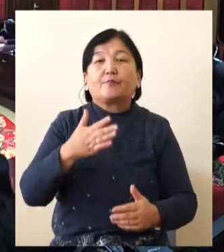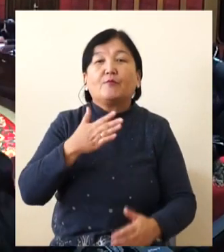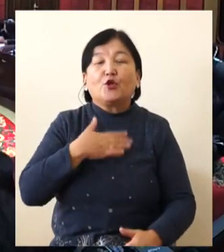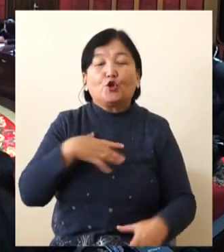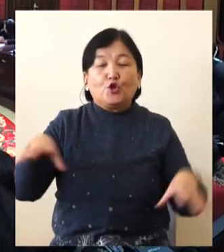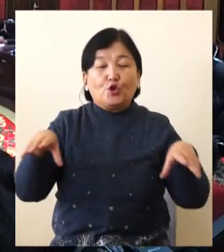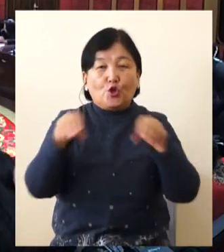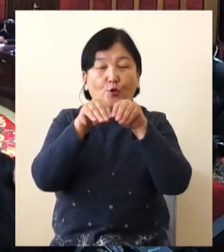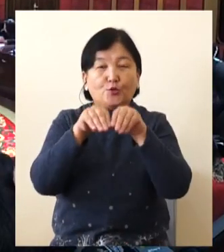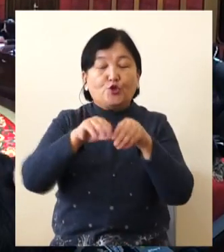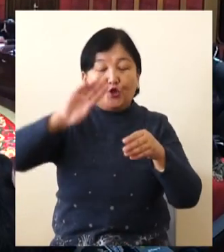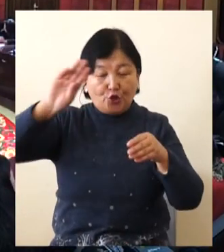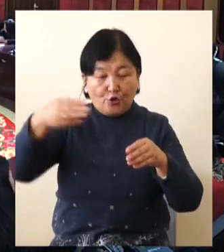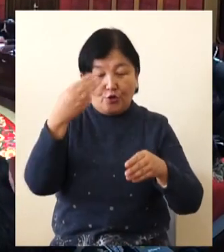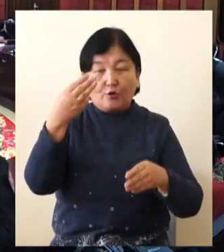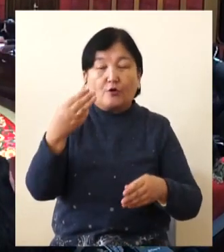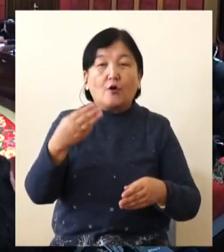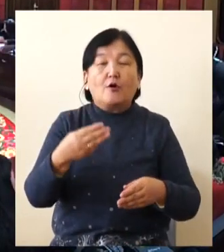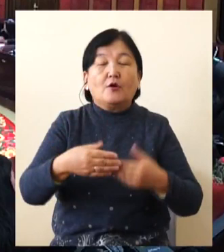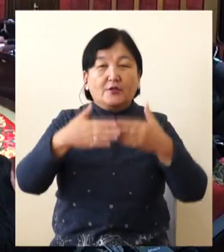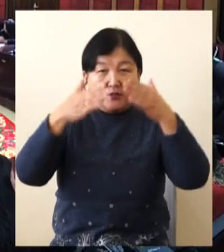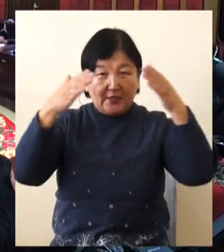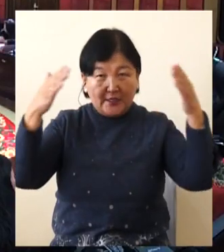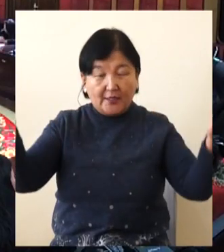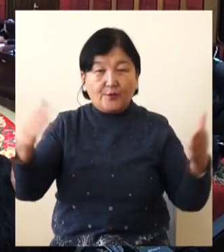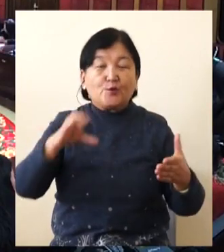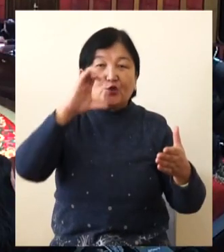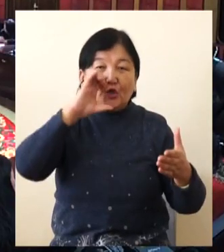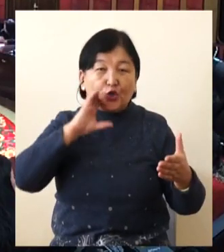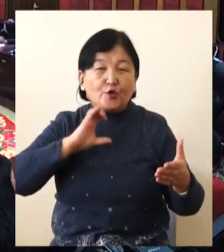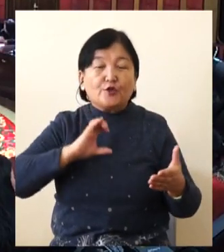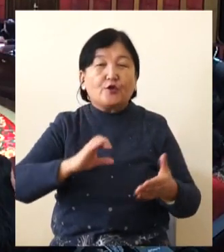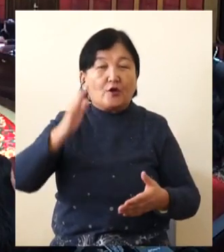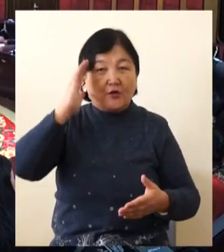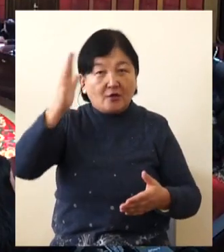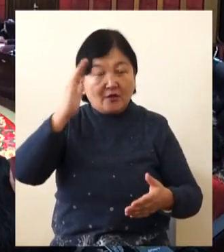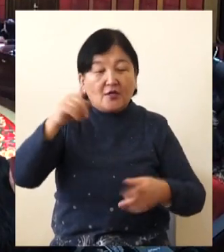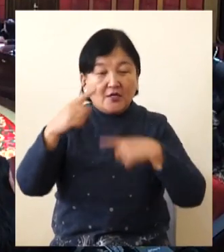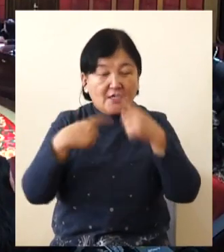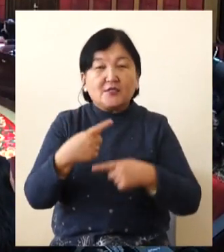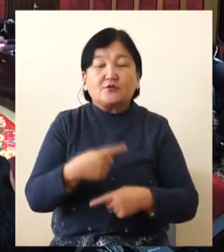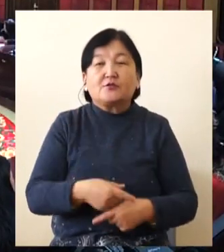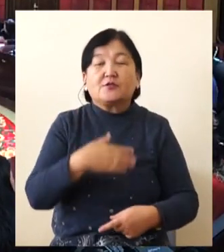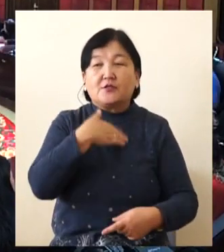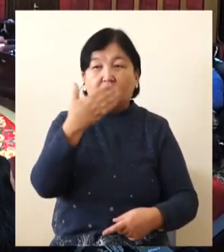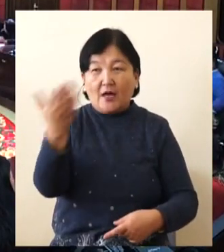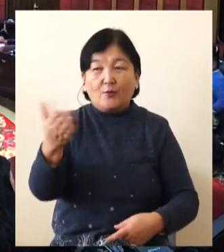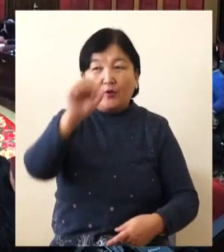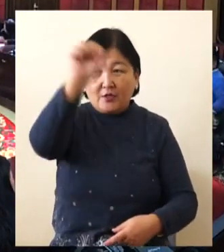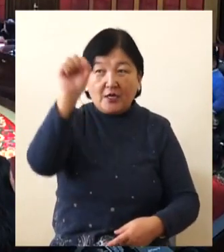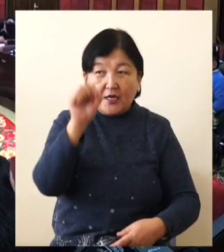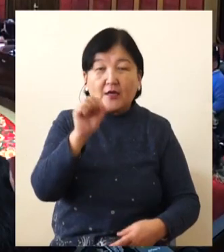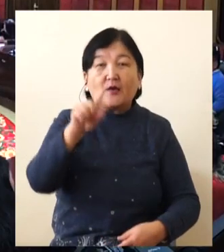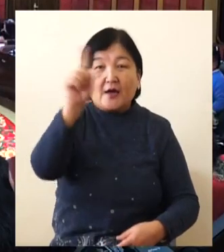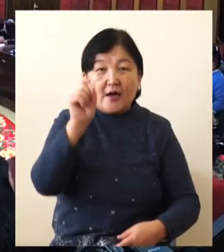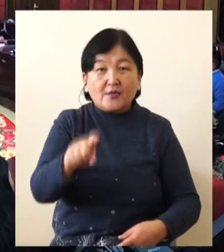одоо бидний товч тодорхой илрэнгүй сонирхолтой хийх сурчиж та бидний асуултанд